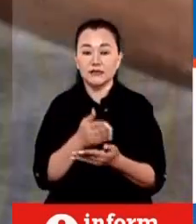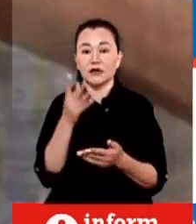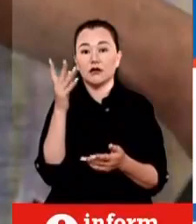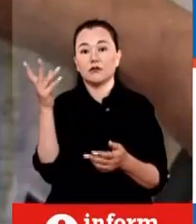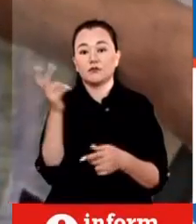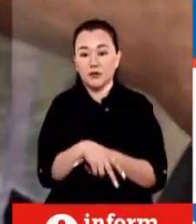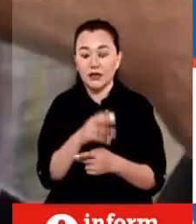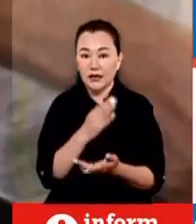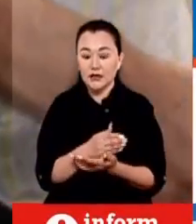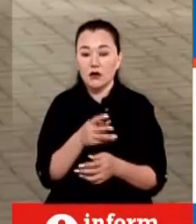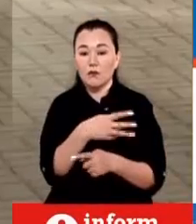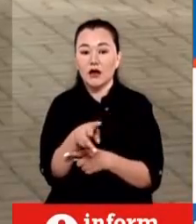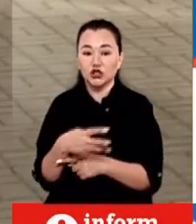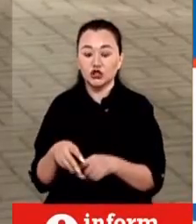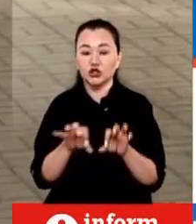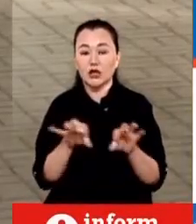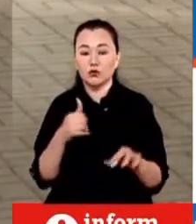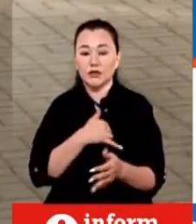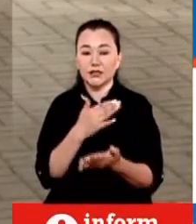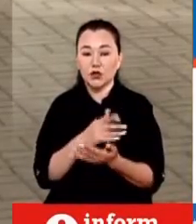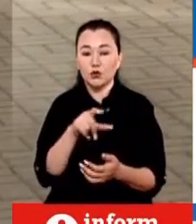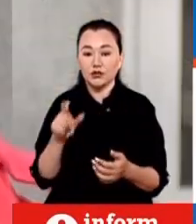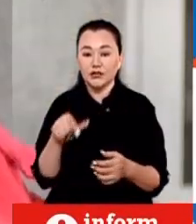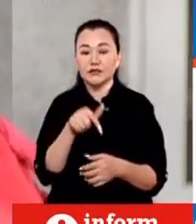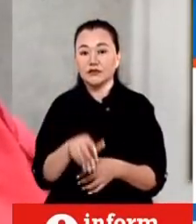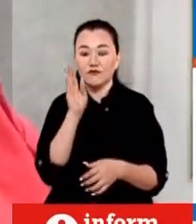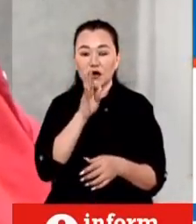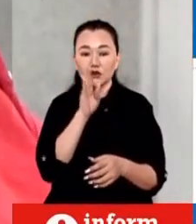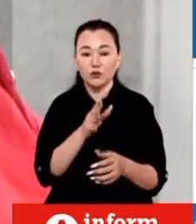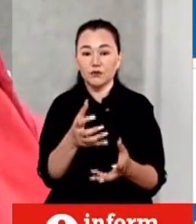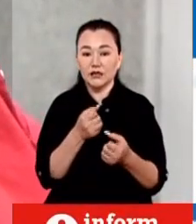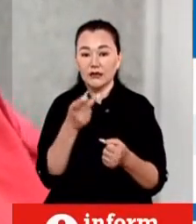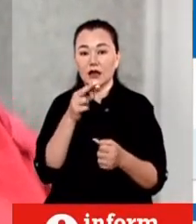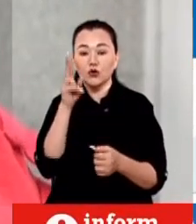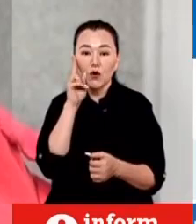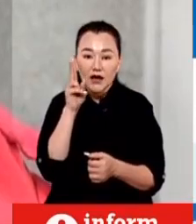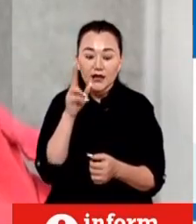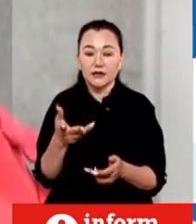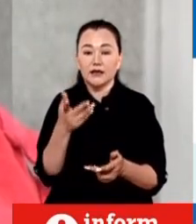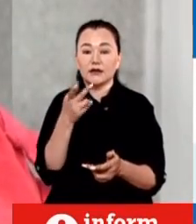прибегают. Вот здесь поливочный шланг у нас есть, и люди набирают здесь воду для туалетов,